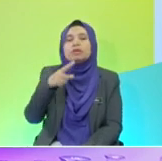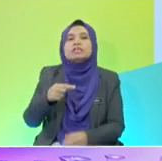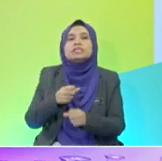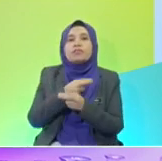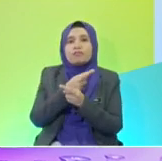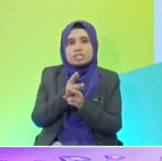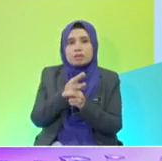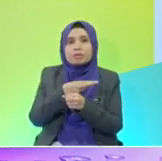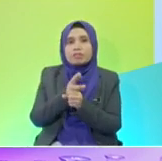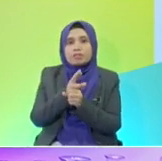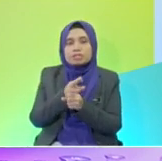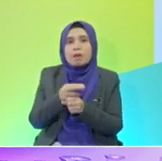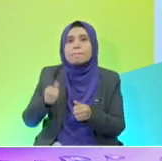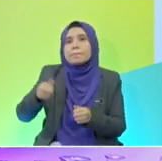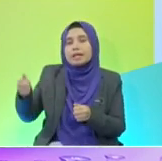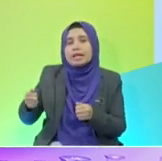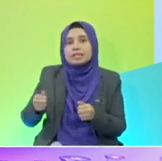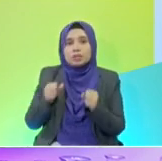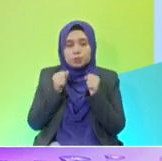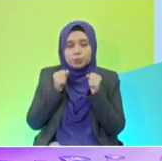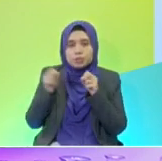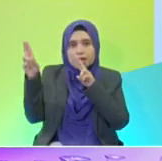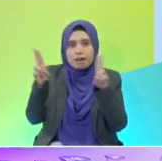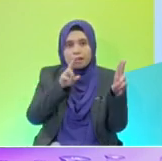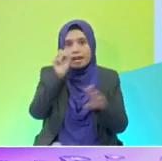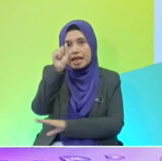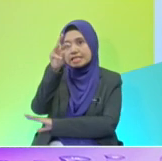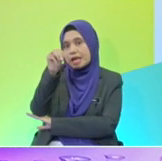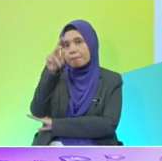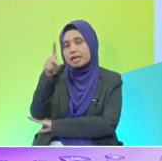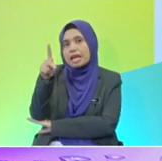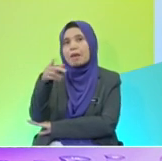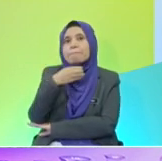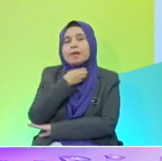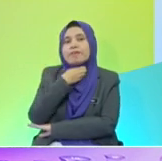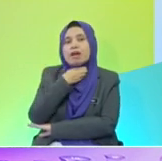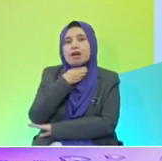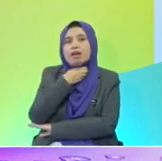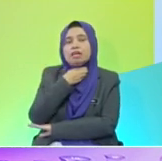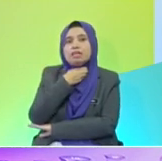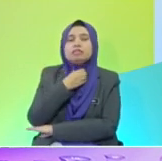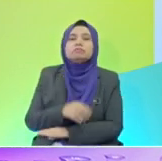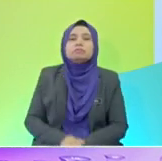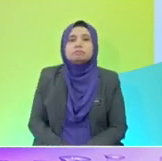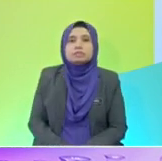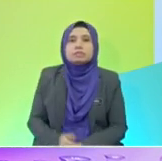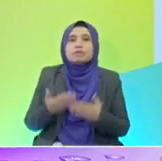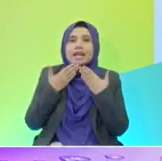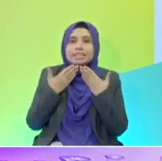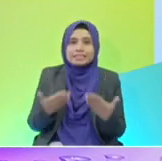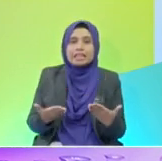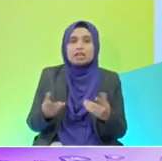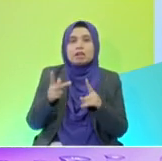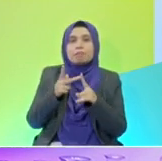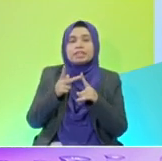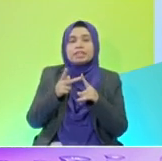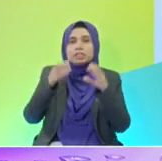dan penyamanan udara atas penjelasan nah Sebenarnya tadi terima kasih kepada